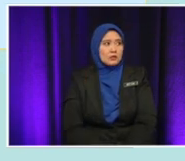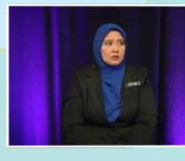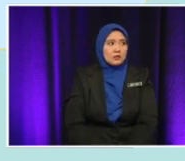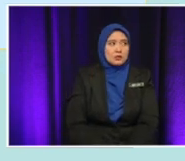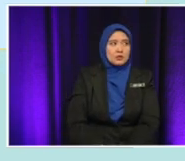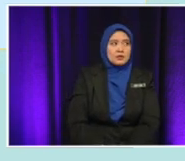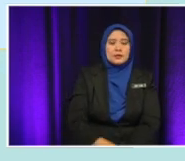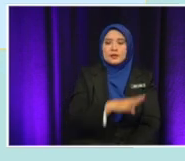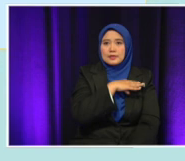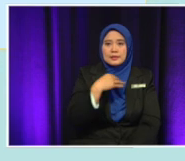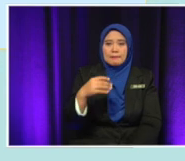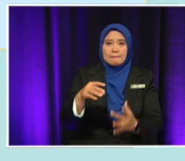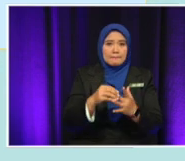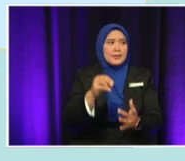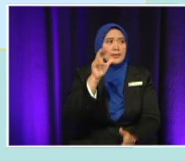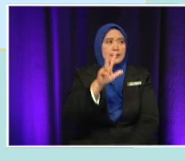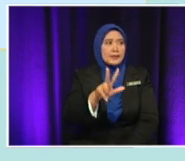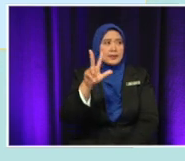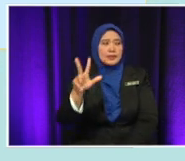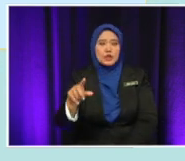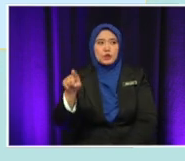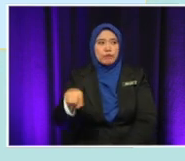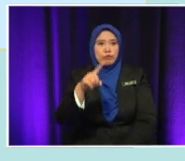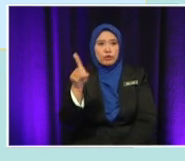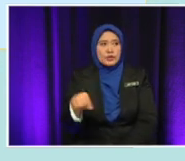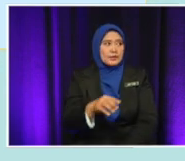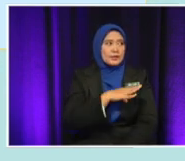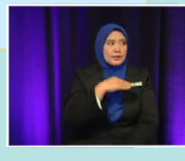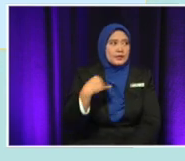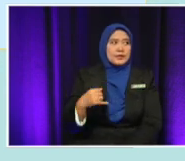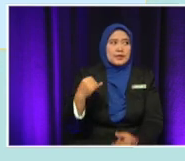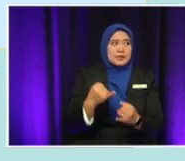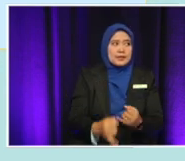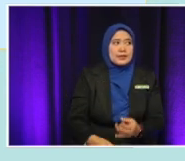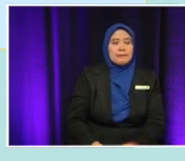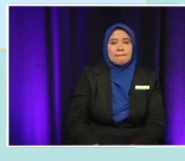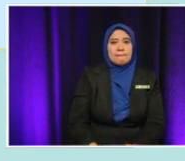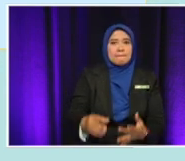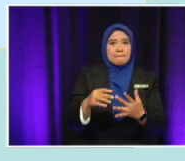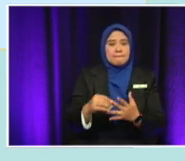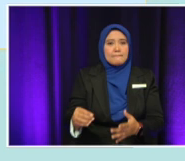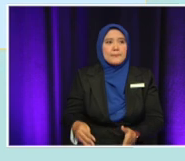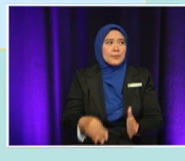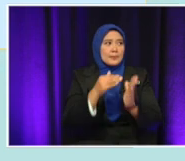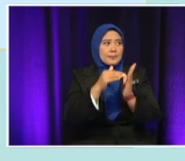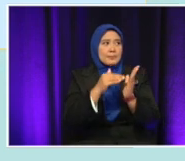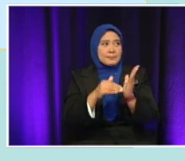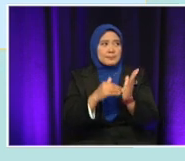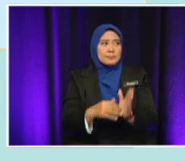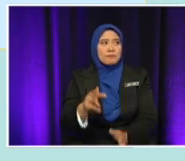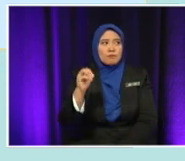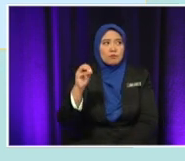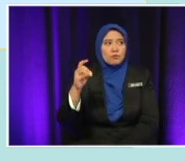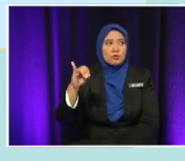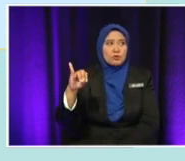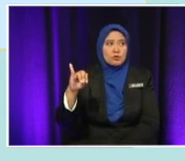kata kunci ataupun tools Oke tools itu penting untuk mendapat markas supaya elips tool kopi atau yang mereka